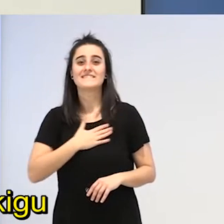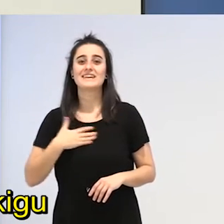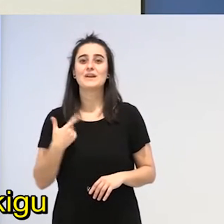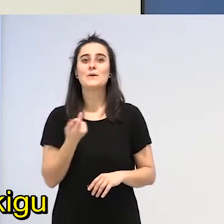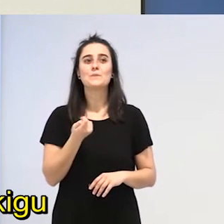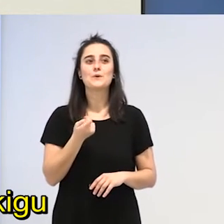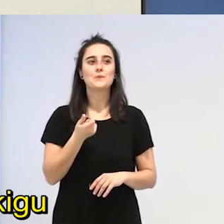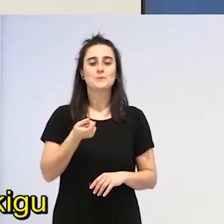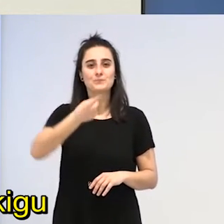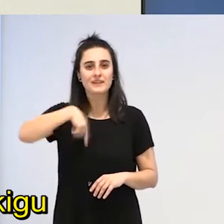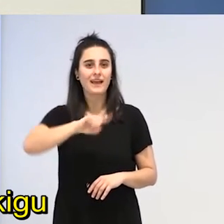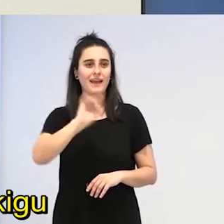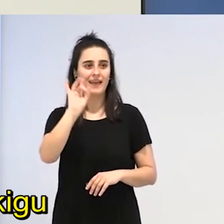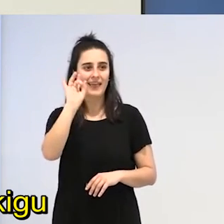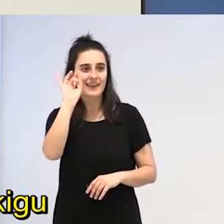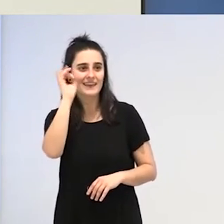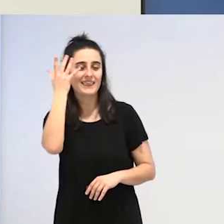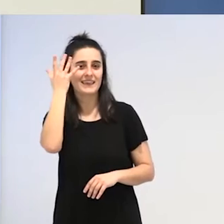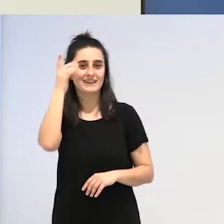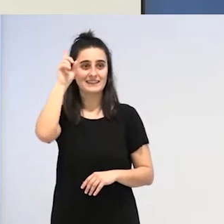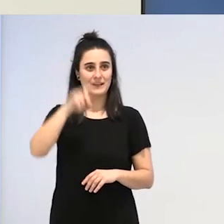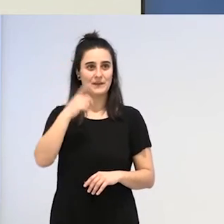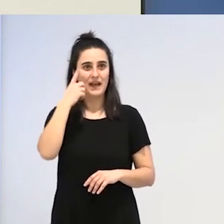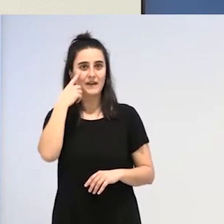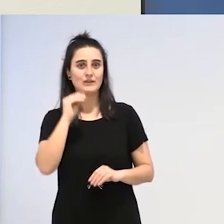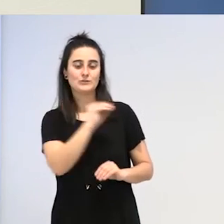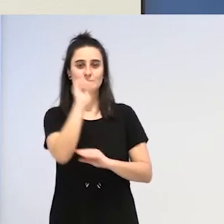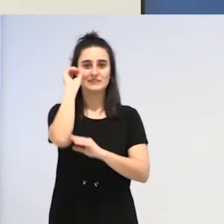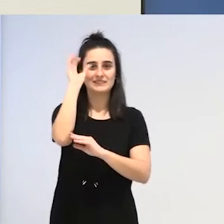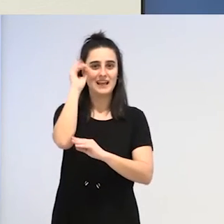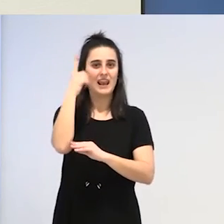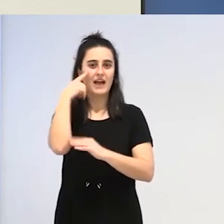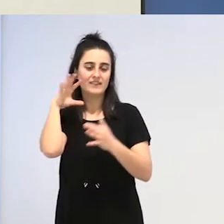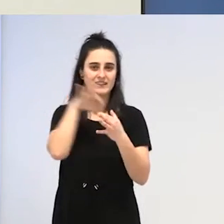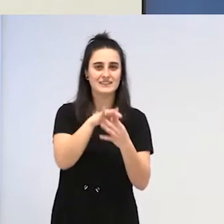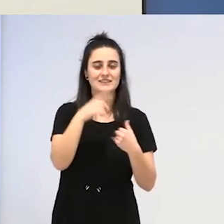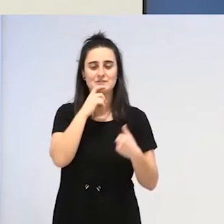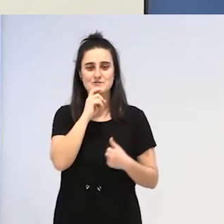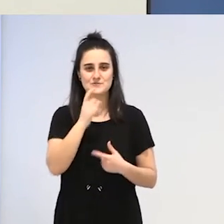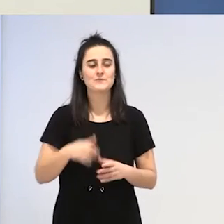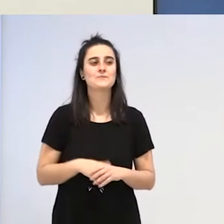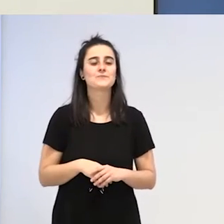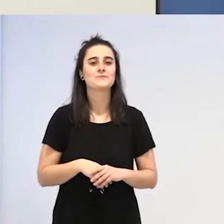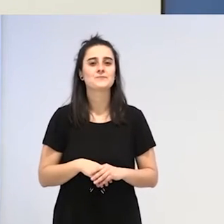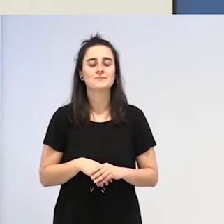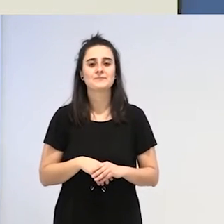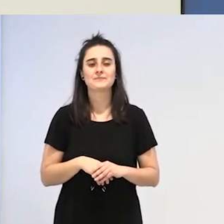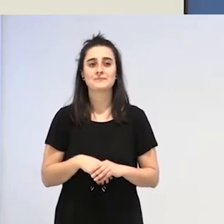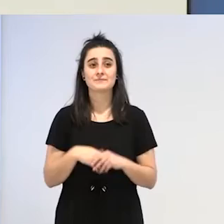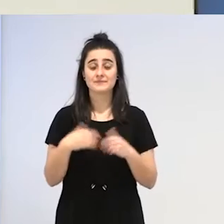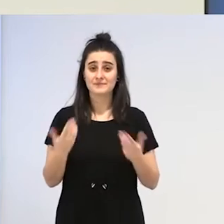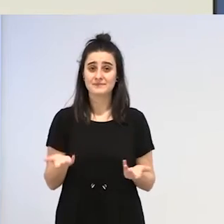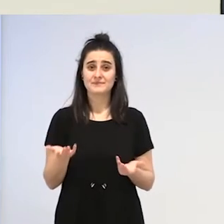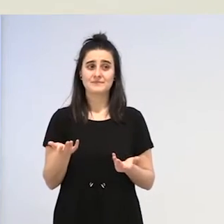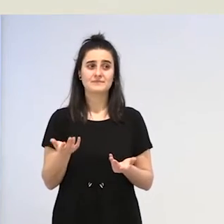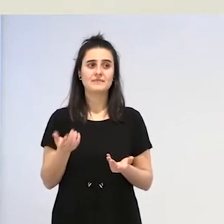gure ideiak ere mugitzen badizkigu bere mintzaldi honekin. Eta esaten duan